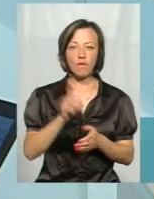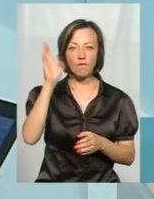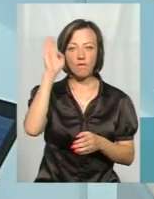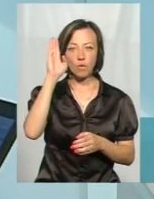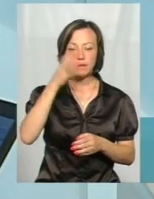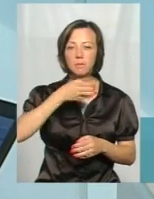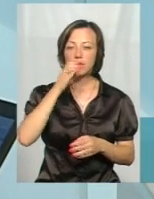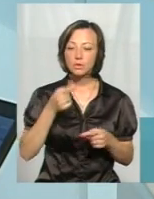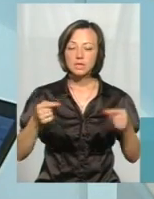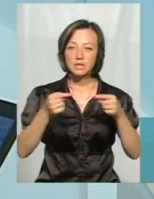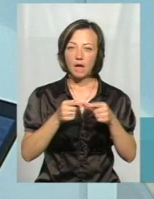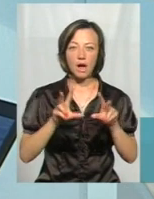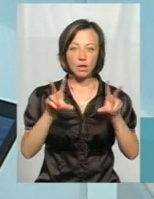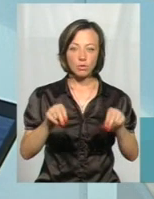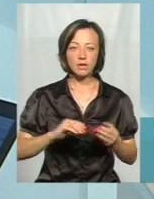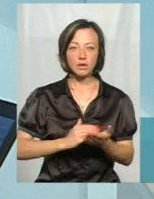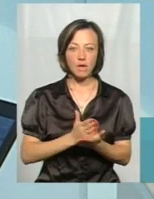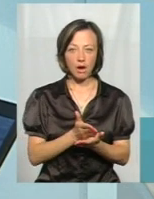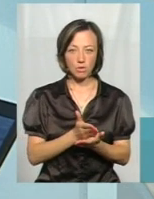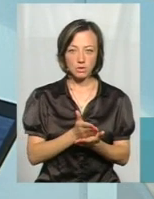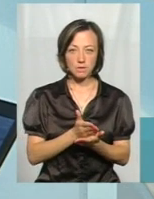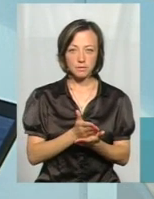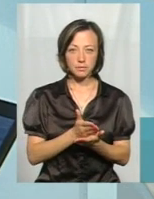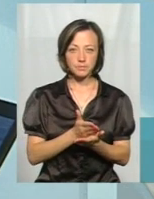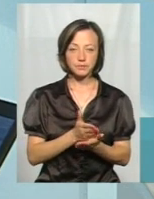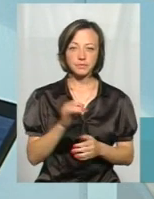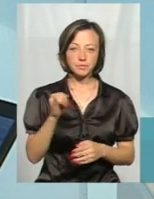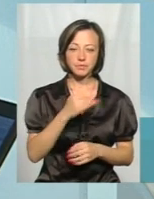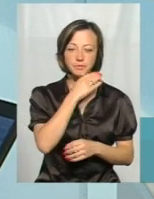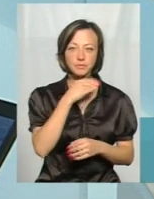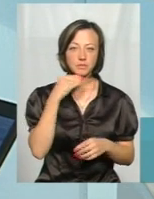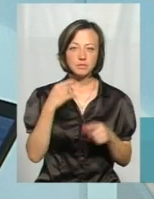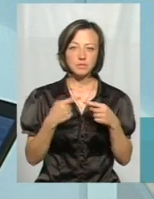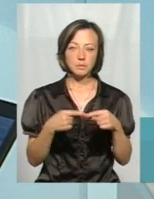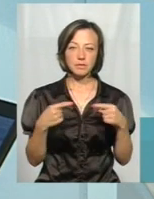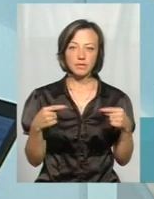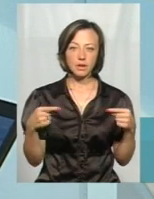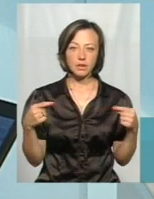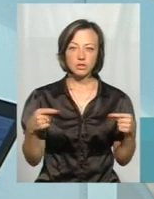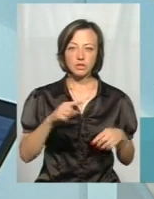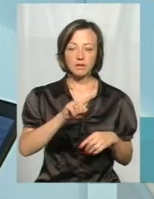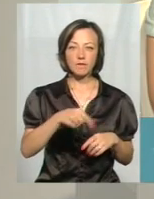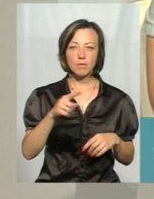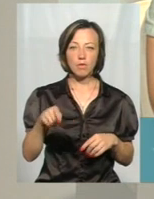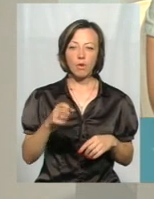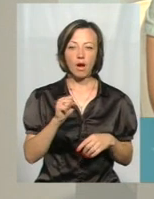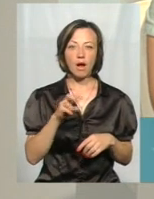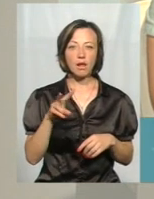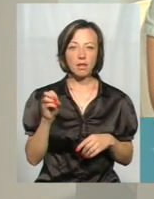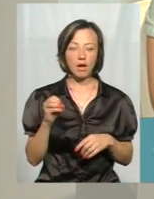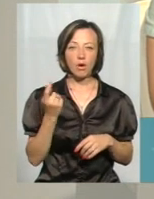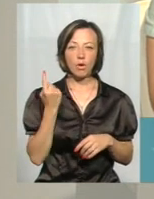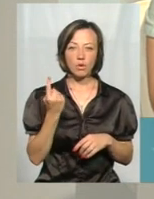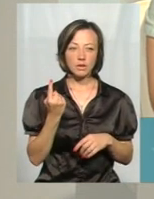питної, саме питної води гарантованої якості. Ну і багато інших вимог, але